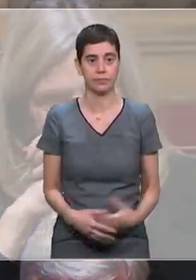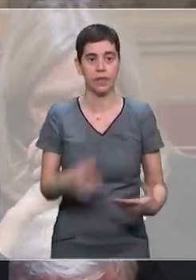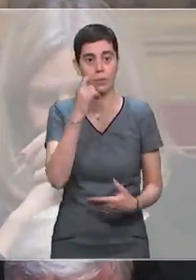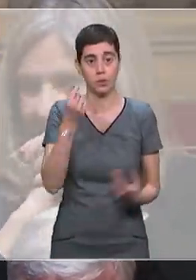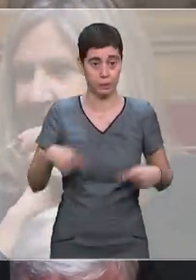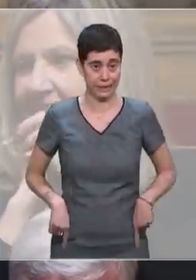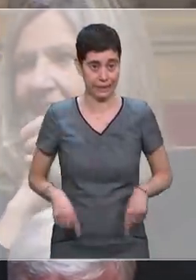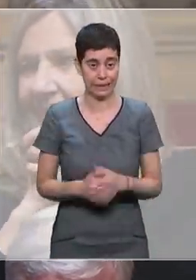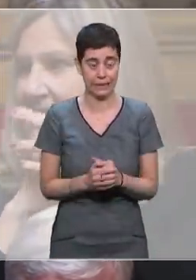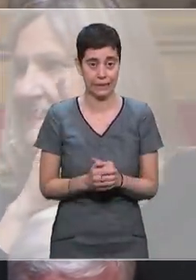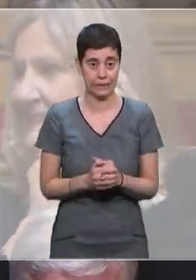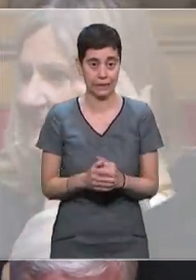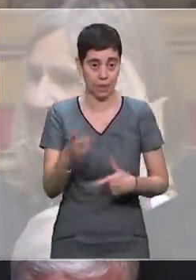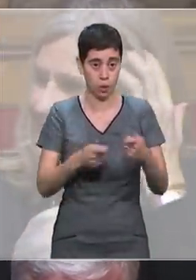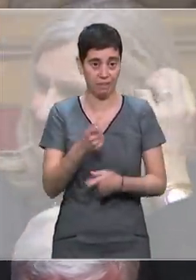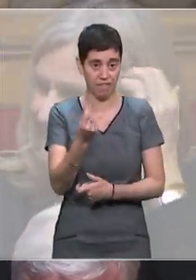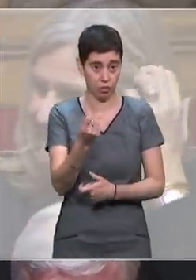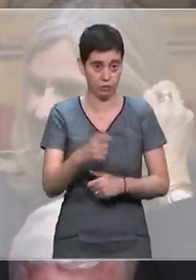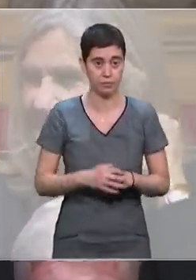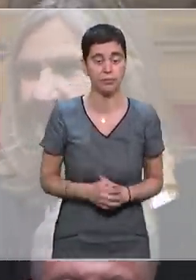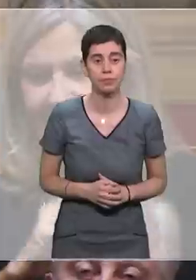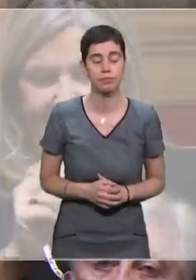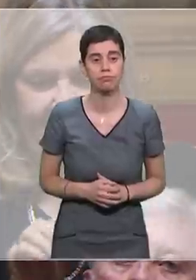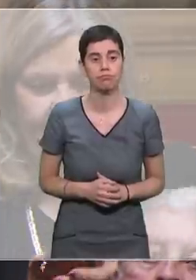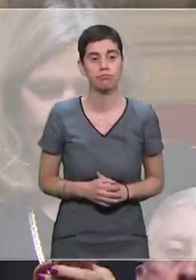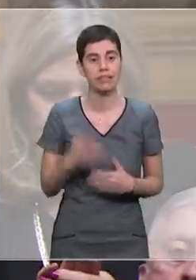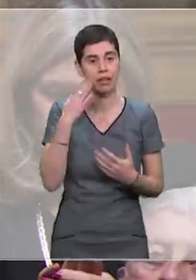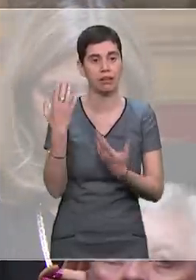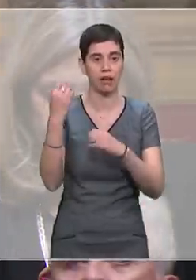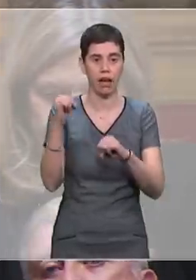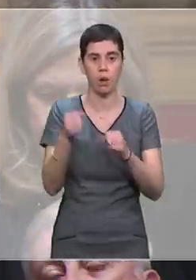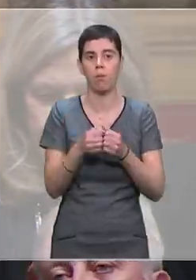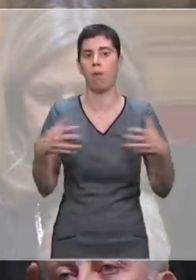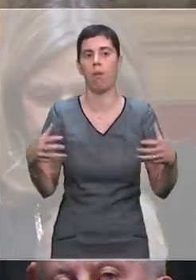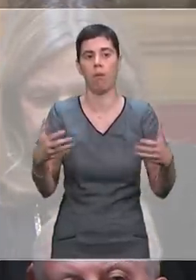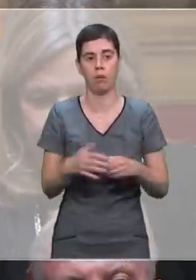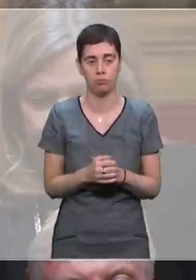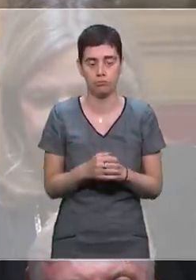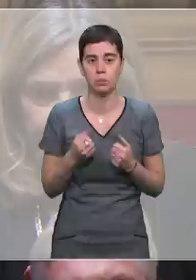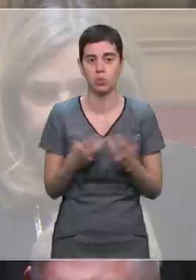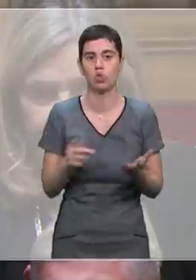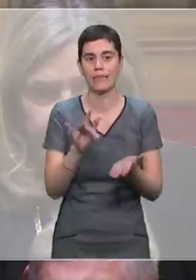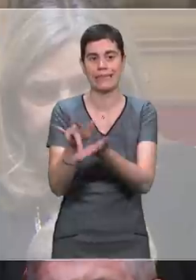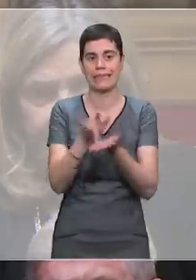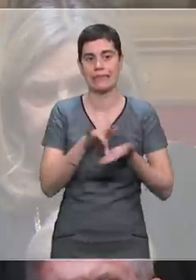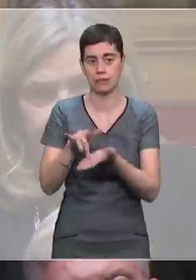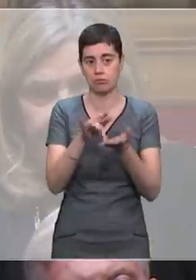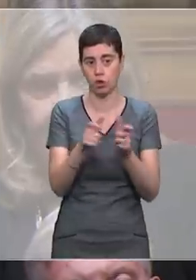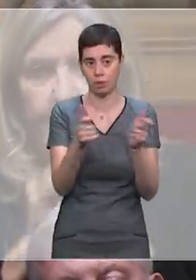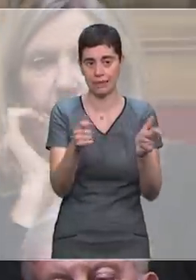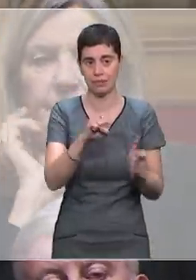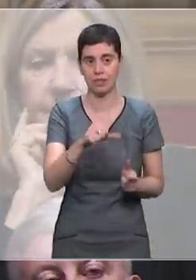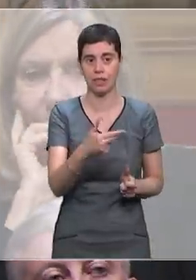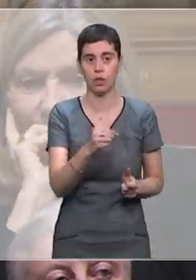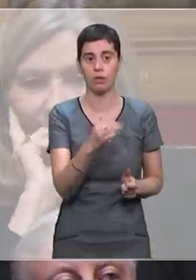Monsieur le Ministre de l'Économie et des Finances, un mouvement de grève d'ampleur touche plusieurs sites de l'entreprise Sanofi,